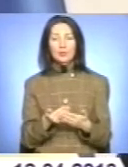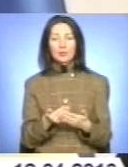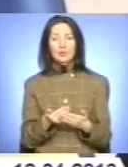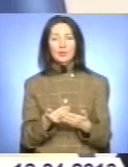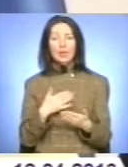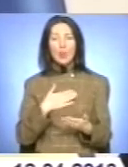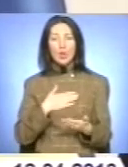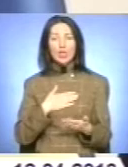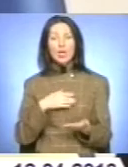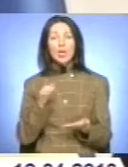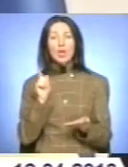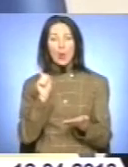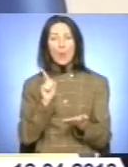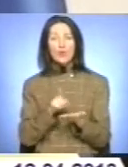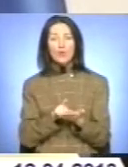мої повноваження